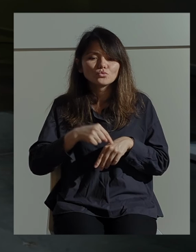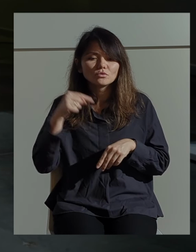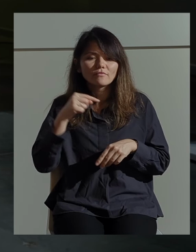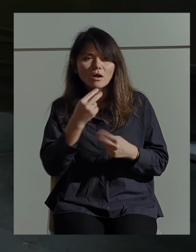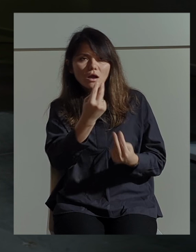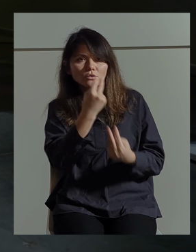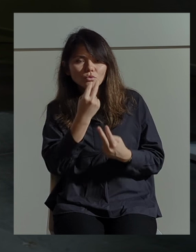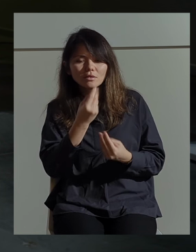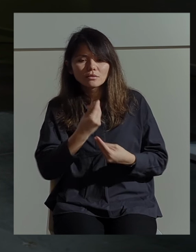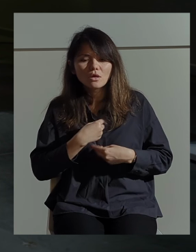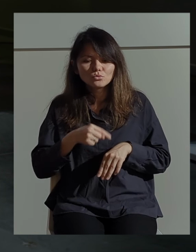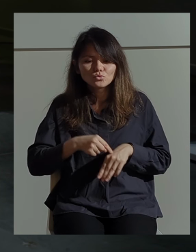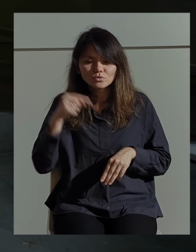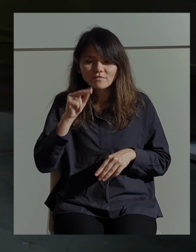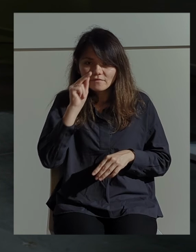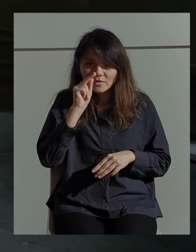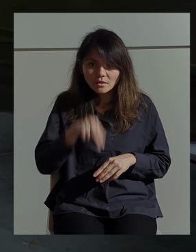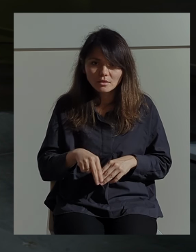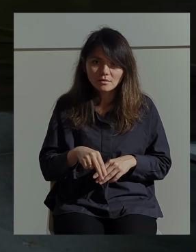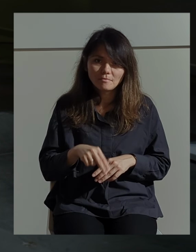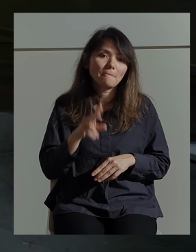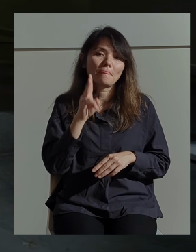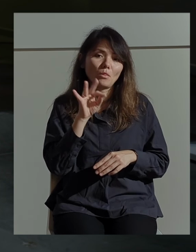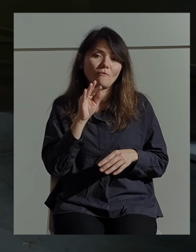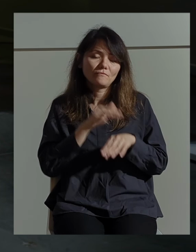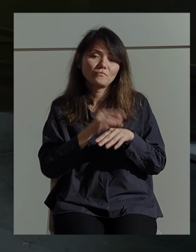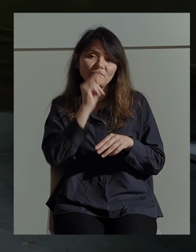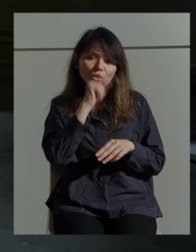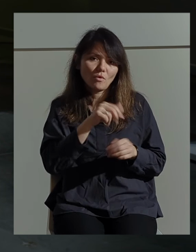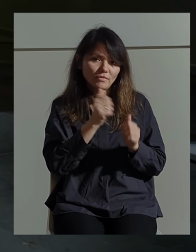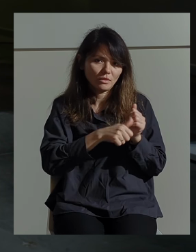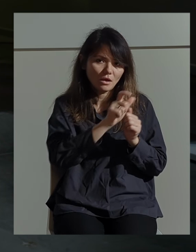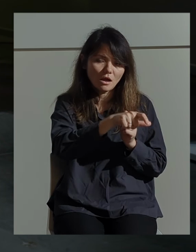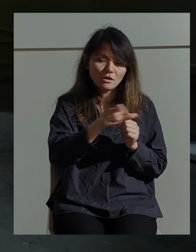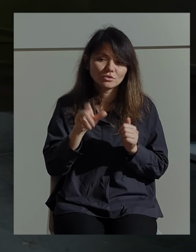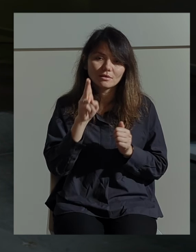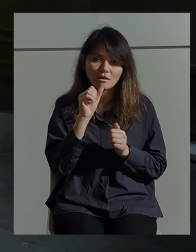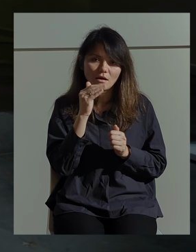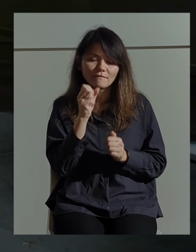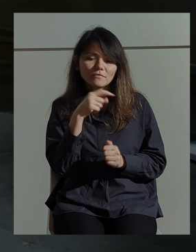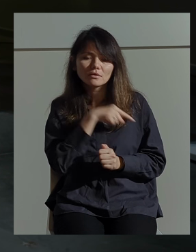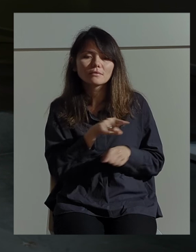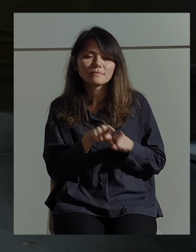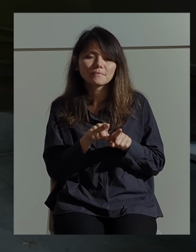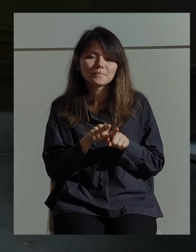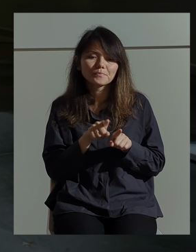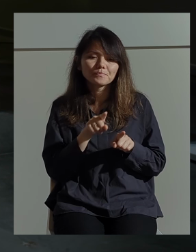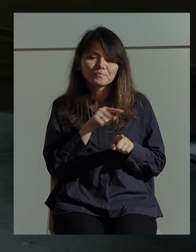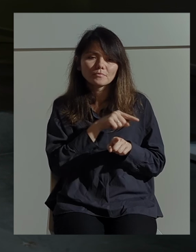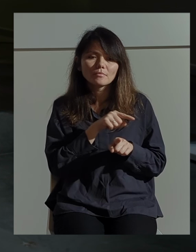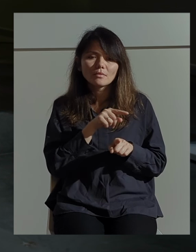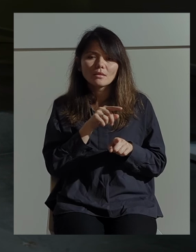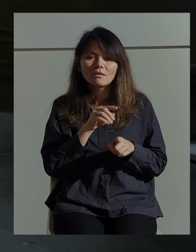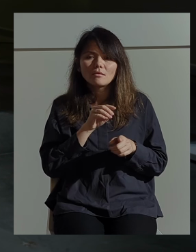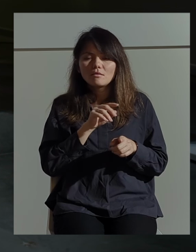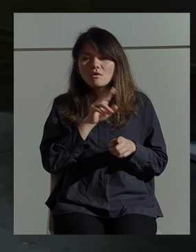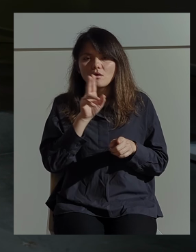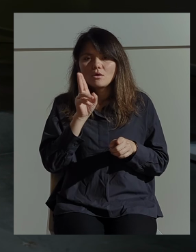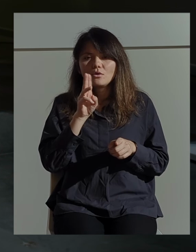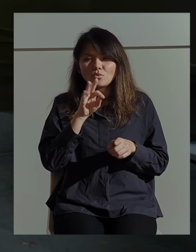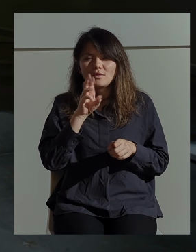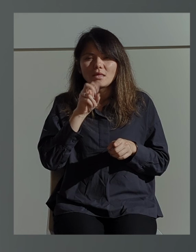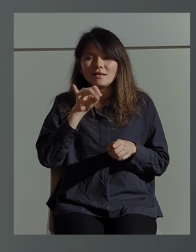чувство вины когда виновен в общем-то каждый Вот и кафку можно ценить Как комментатора тоталитаризма именно потому что